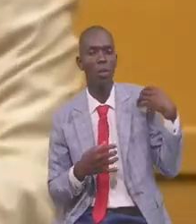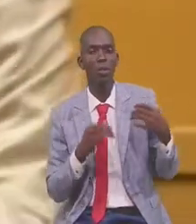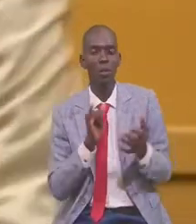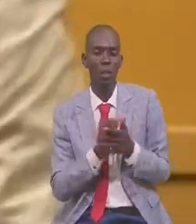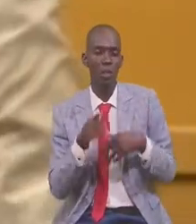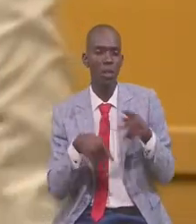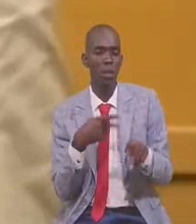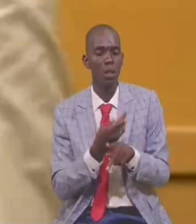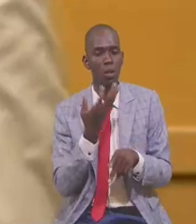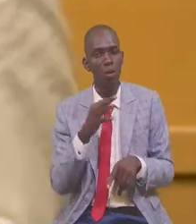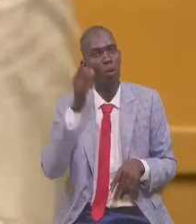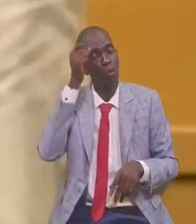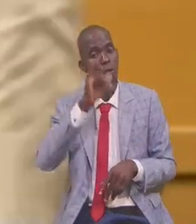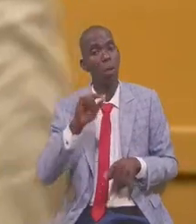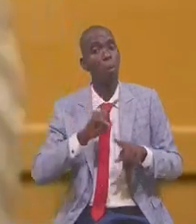compréhension.